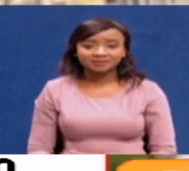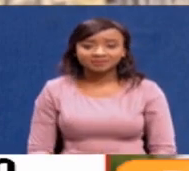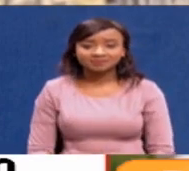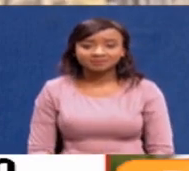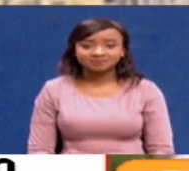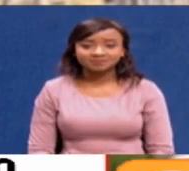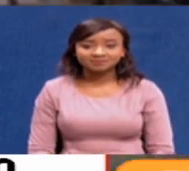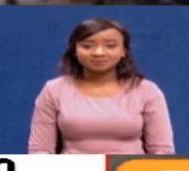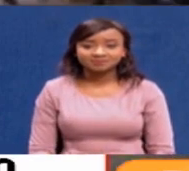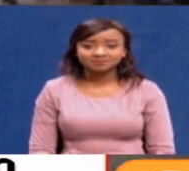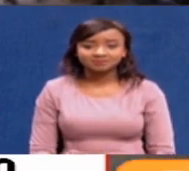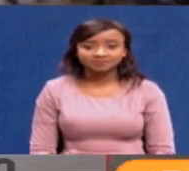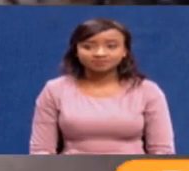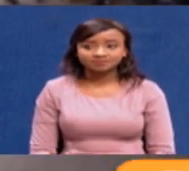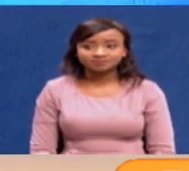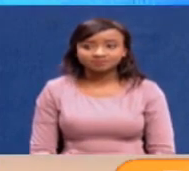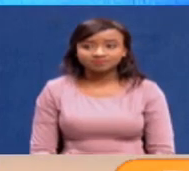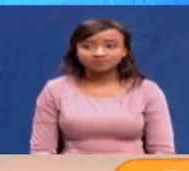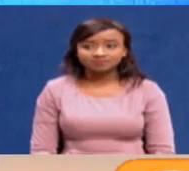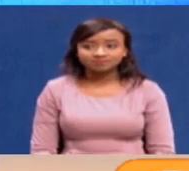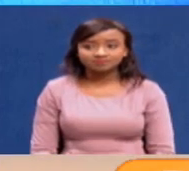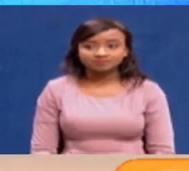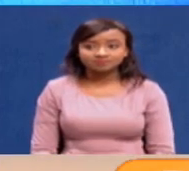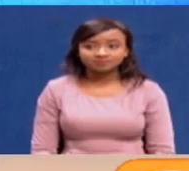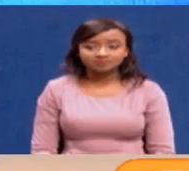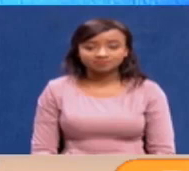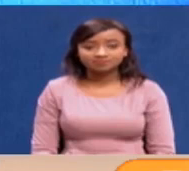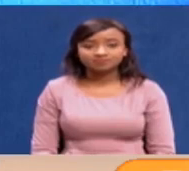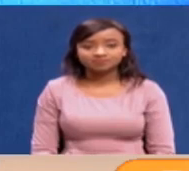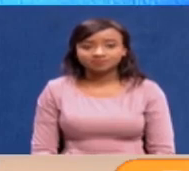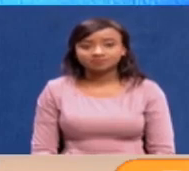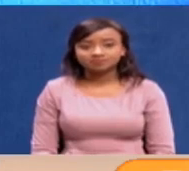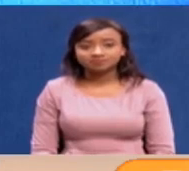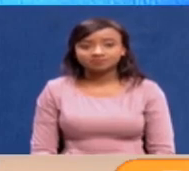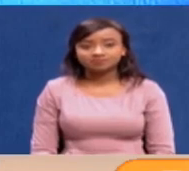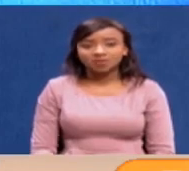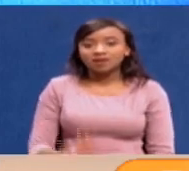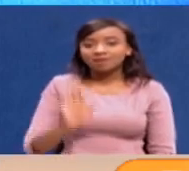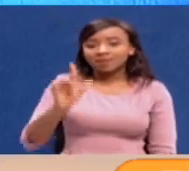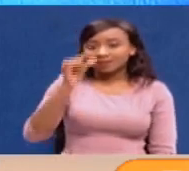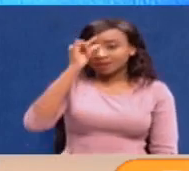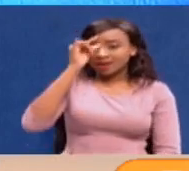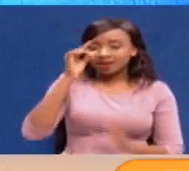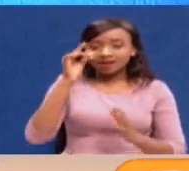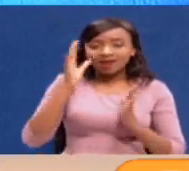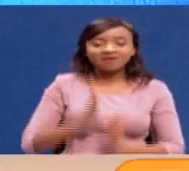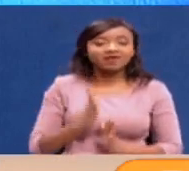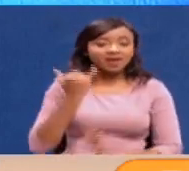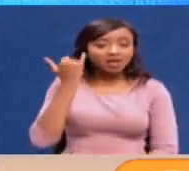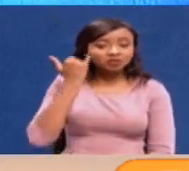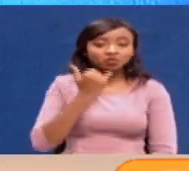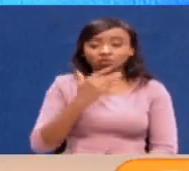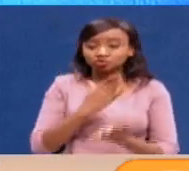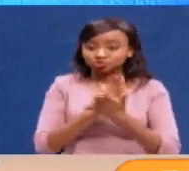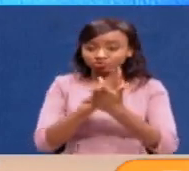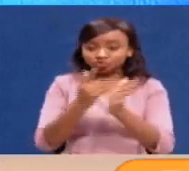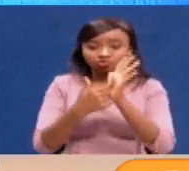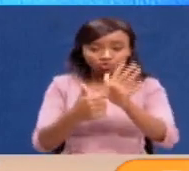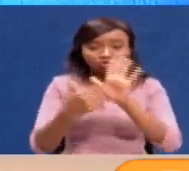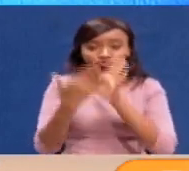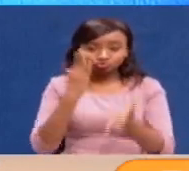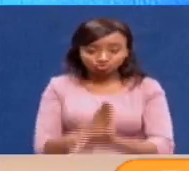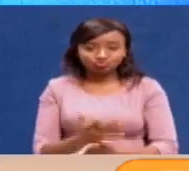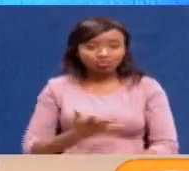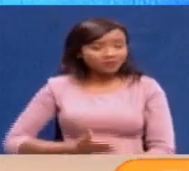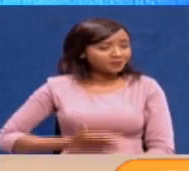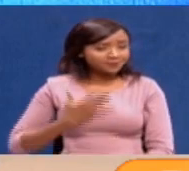Citizen, Mombasa. Na bila shaka gavana Ali Hassan Joho akionyesha kughadhabishwa kwamba jitihada